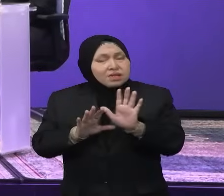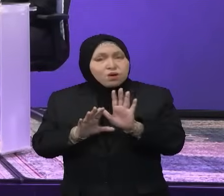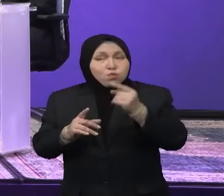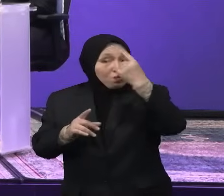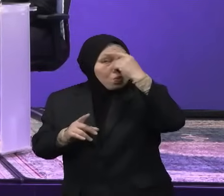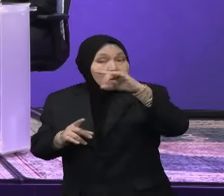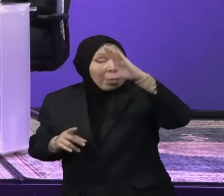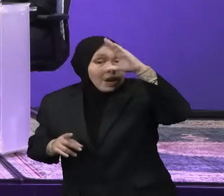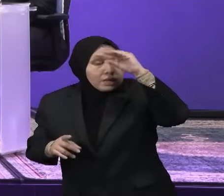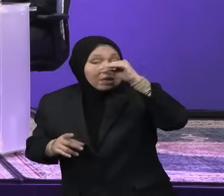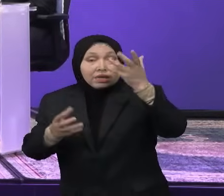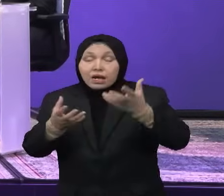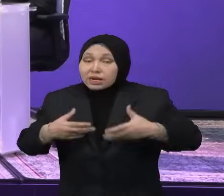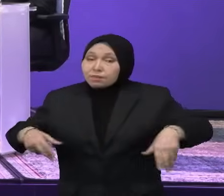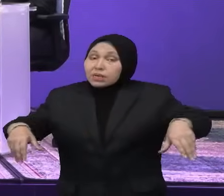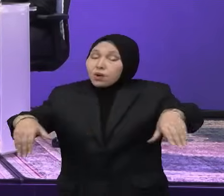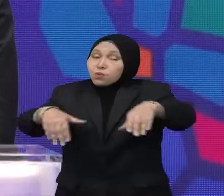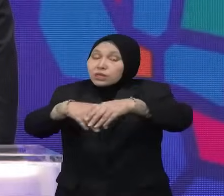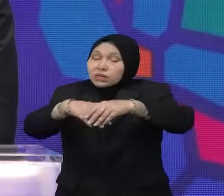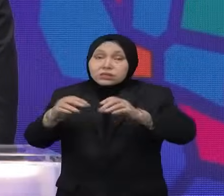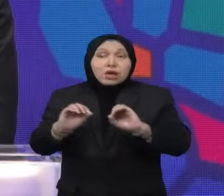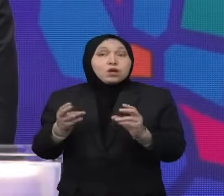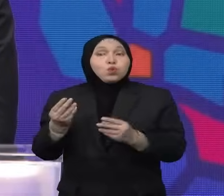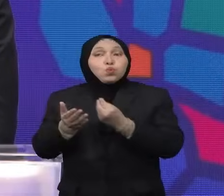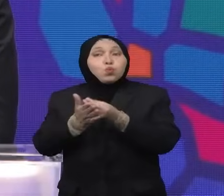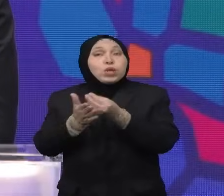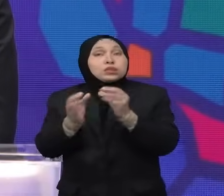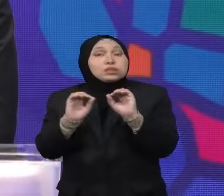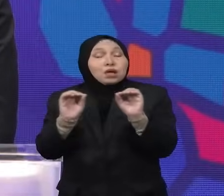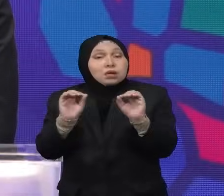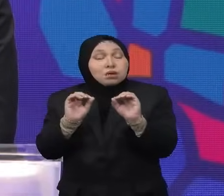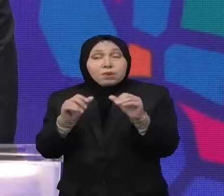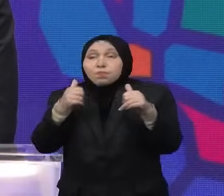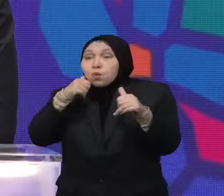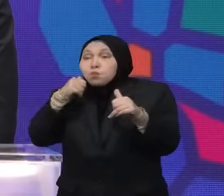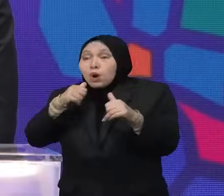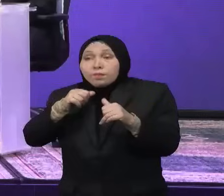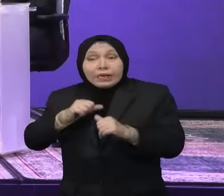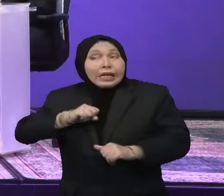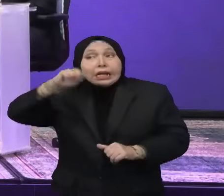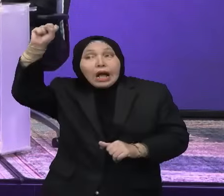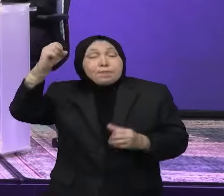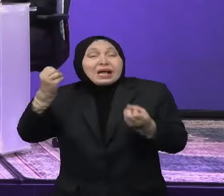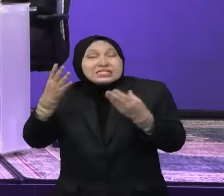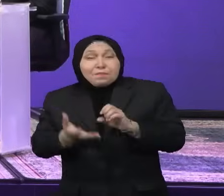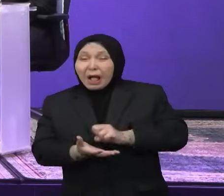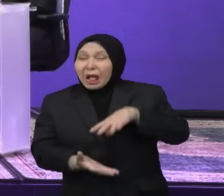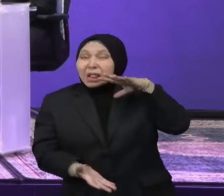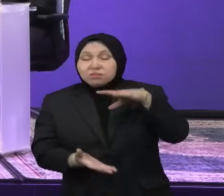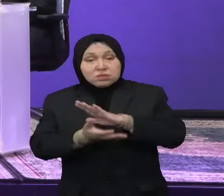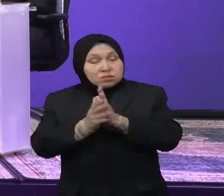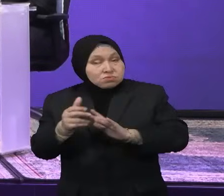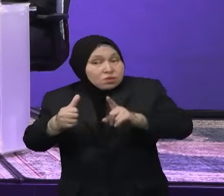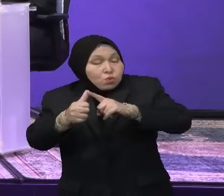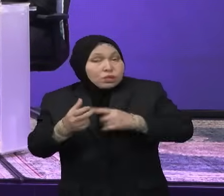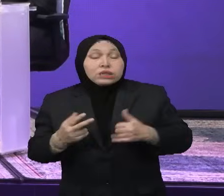lelaki yang nak mengahwini, dia tak boleh kahwin, dia tak ada duit ya, nak kahwin yang perempuan merdeka ni banyak sangat duit. Satu, ataupun yang dia